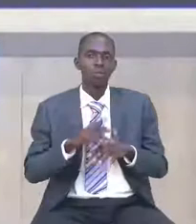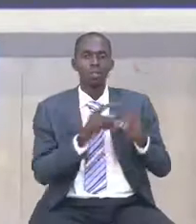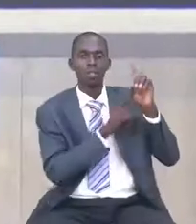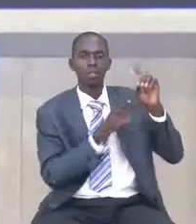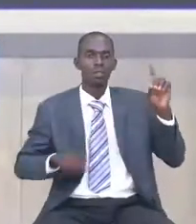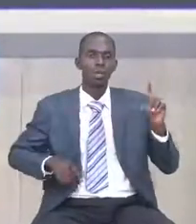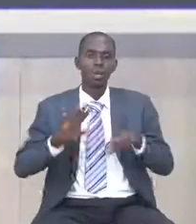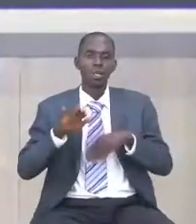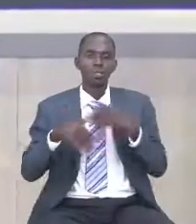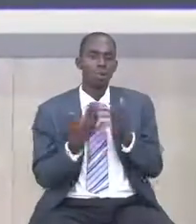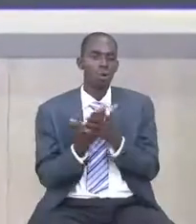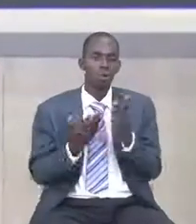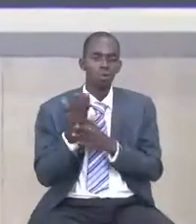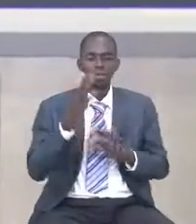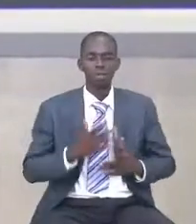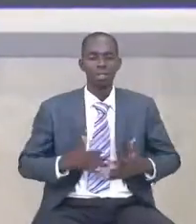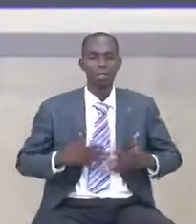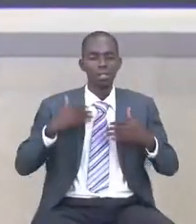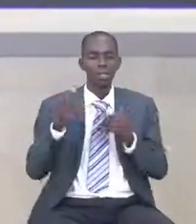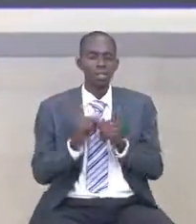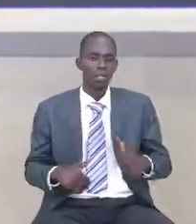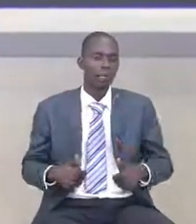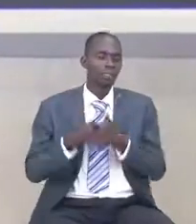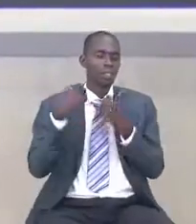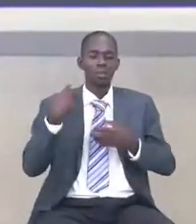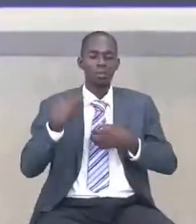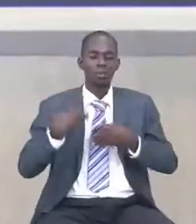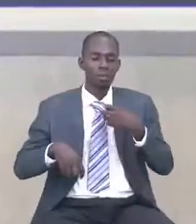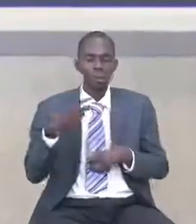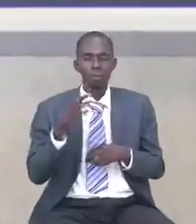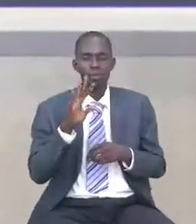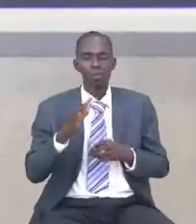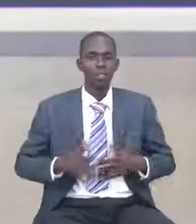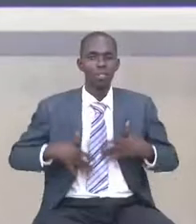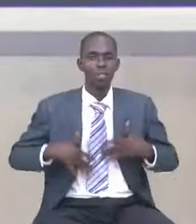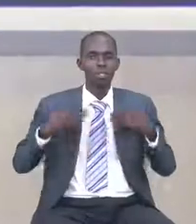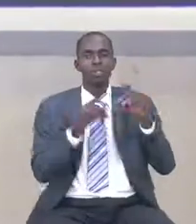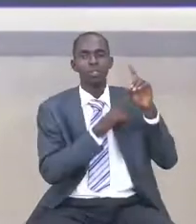de prière. Tu dépends du Seigneur. Et tout au long de ta vie, toute